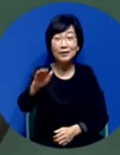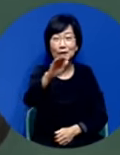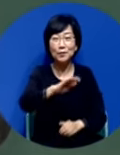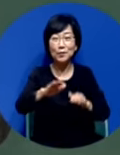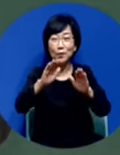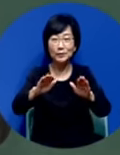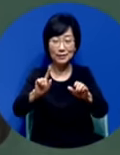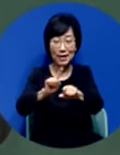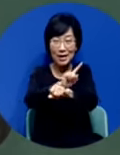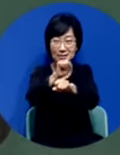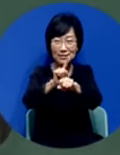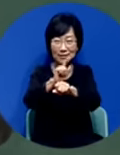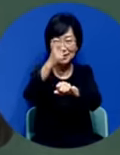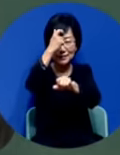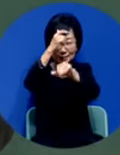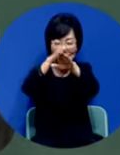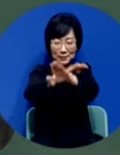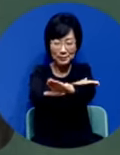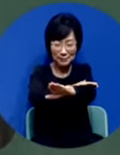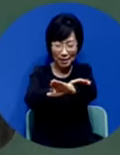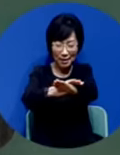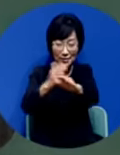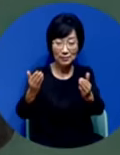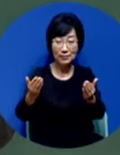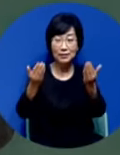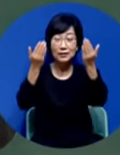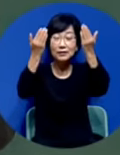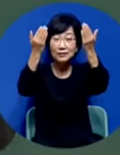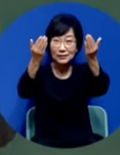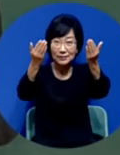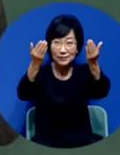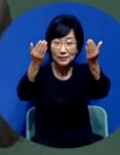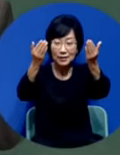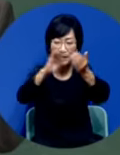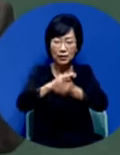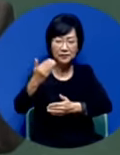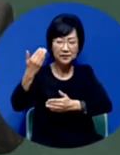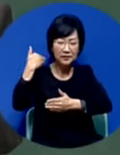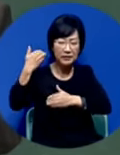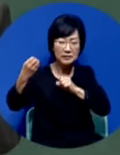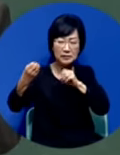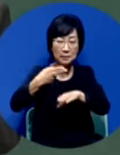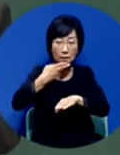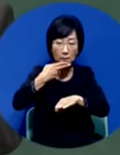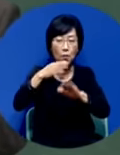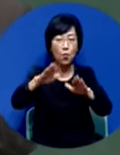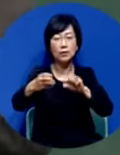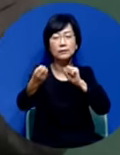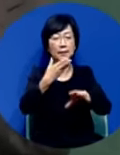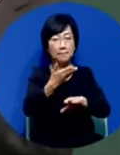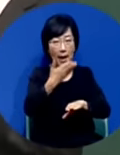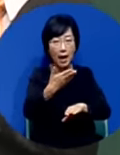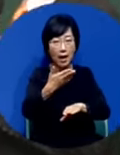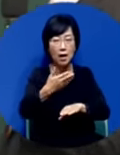드려도 여러분이 천년 이천년도 못 받은 응답도 받을 수 있어요.